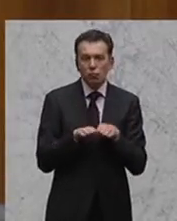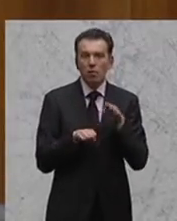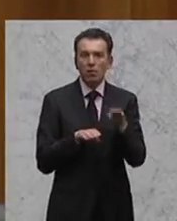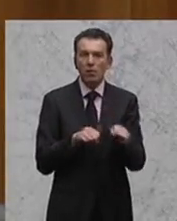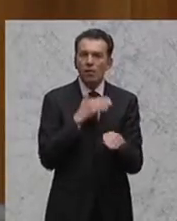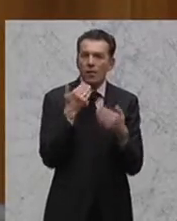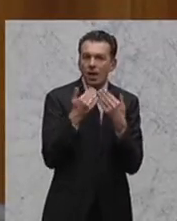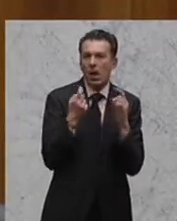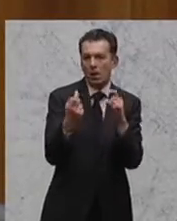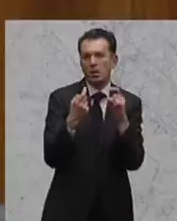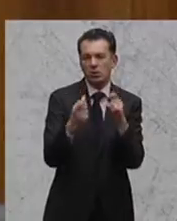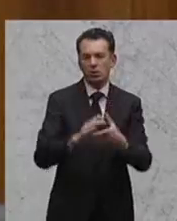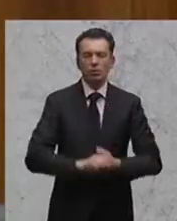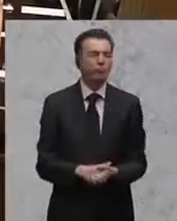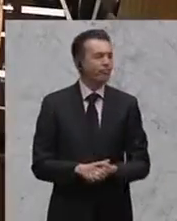für die Diskussion.